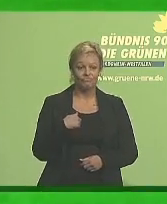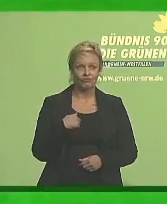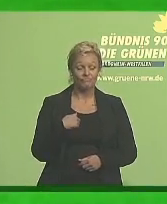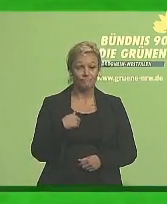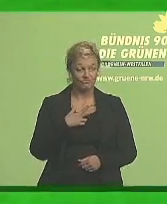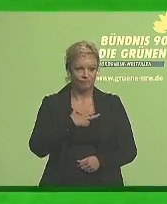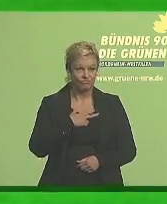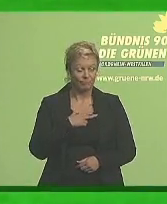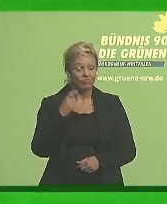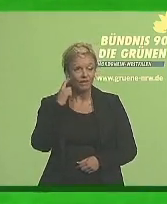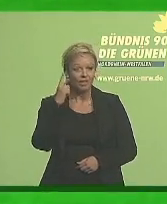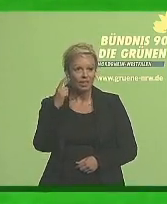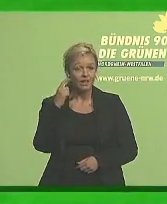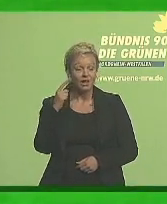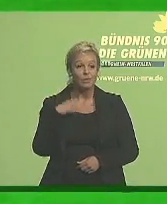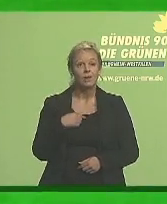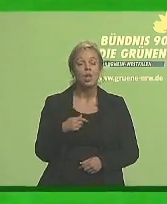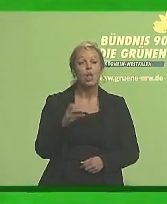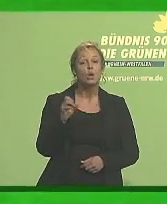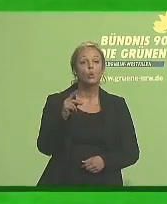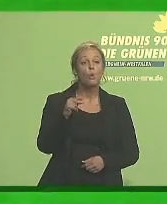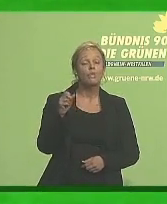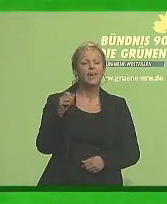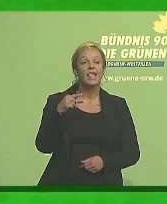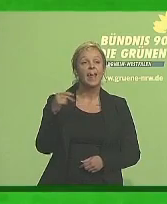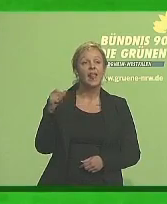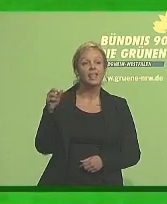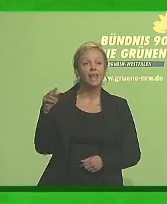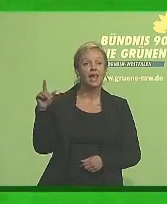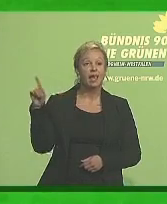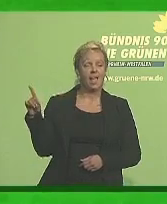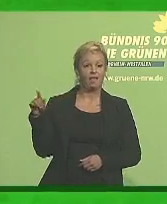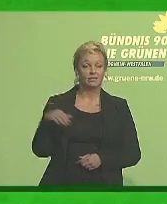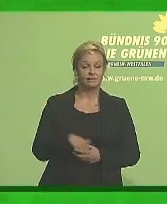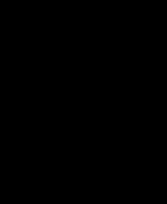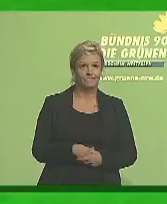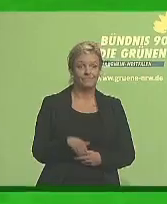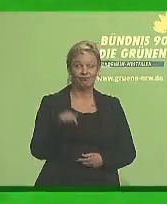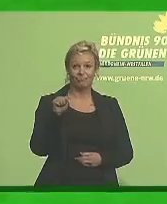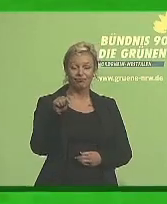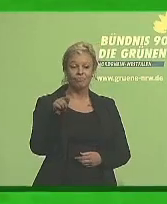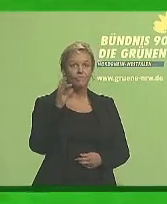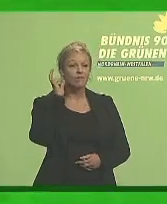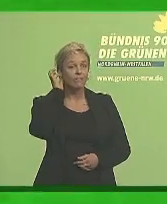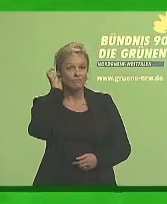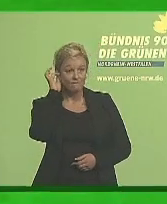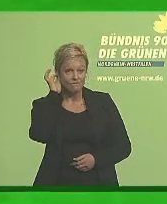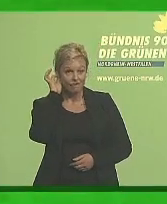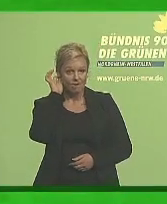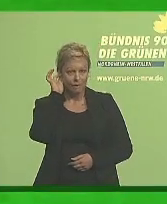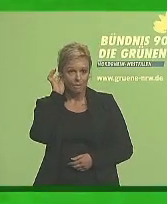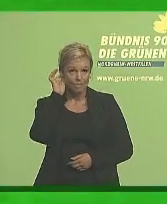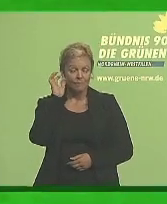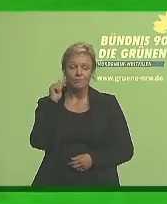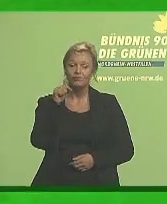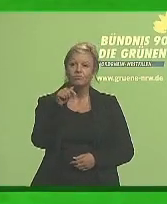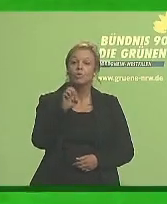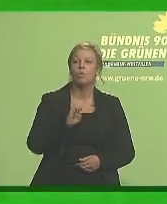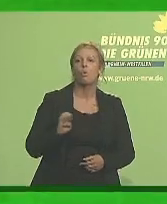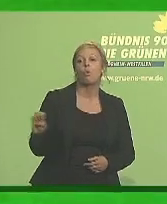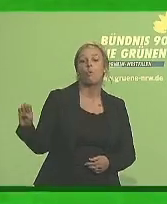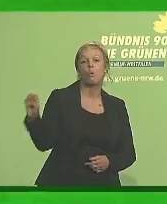die europäische Klimakommissarin Connie Hedegaard. Das ist eine Frau, die wie keine andere in der